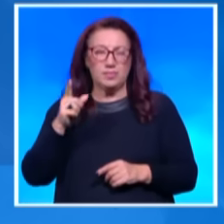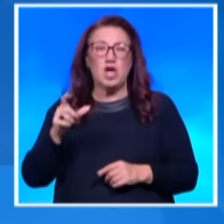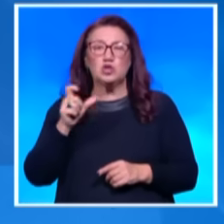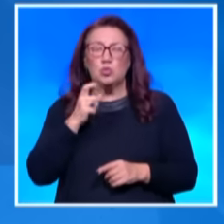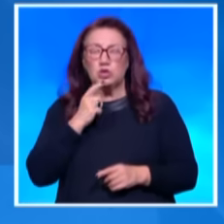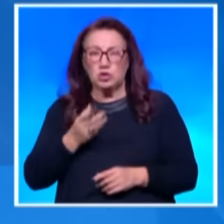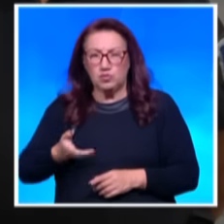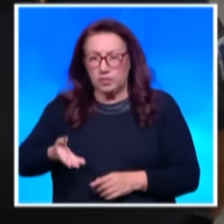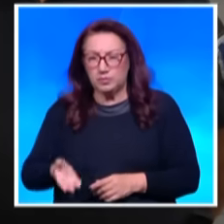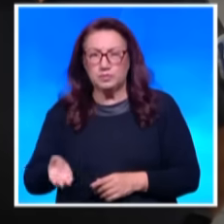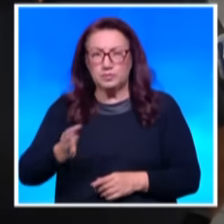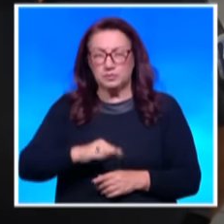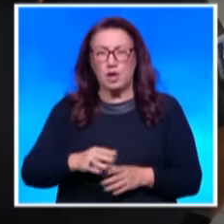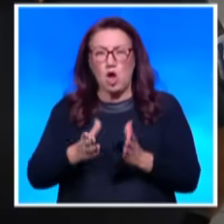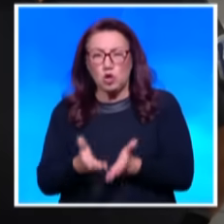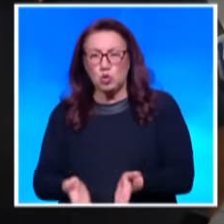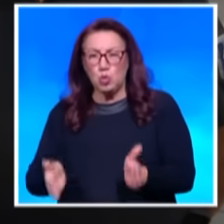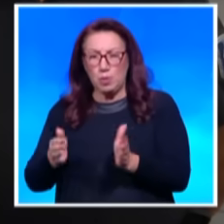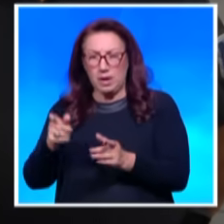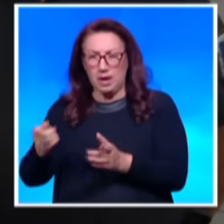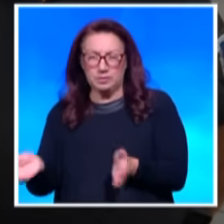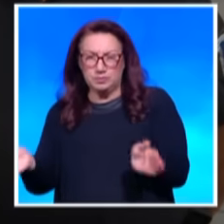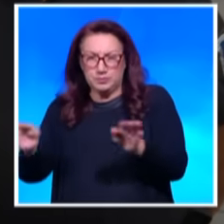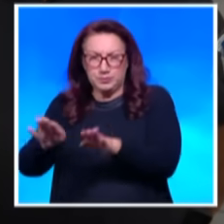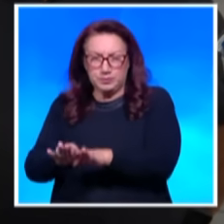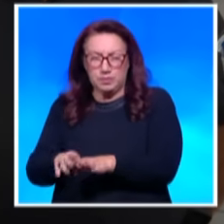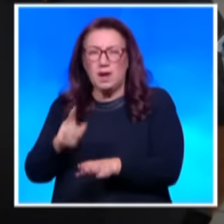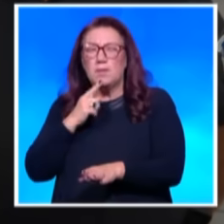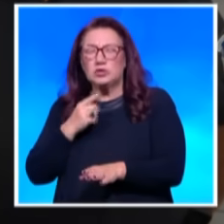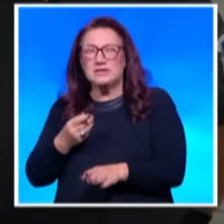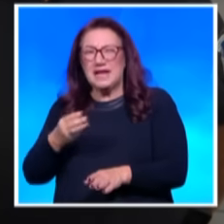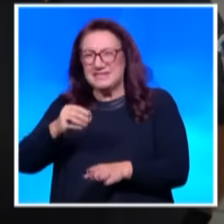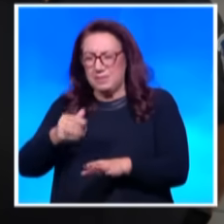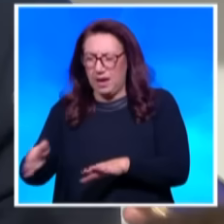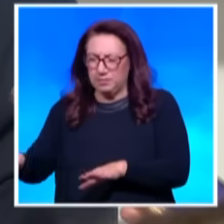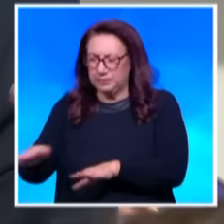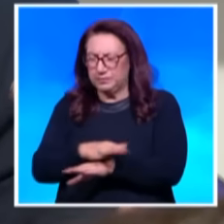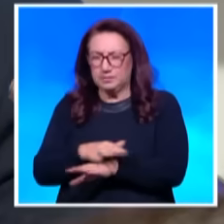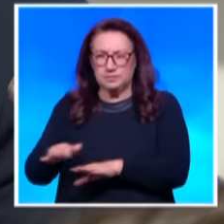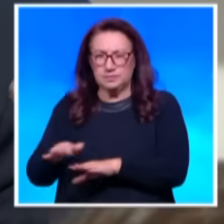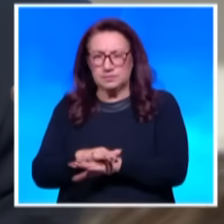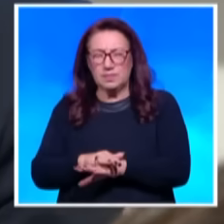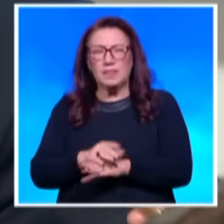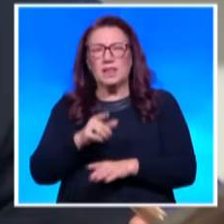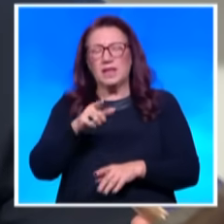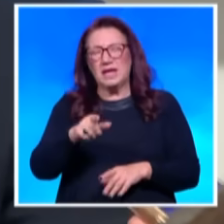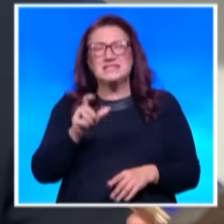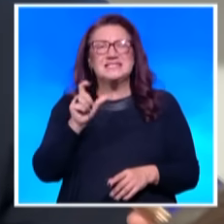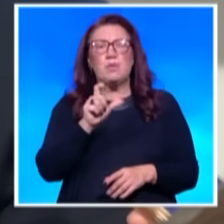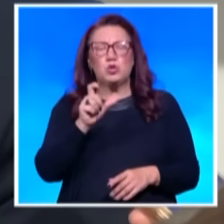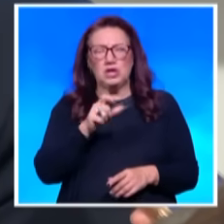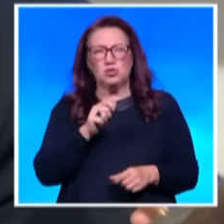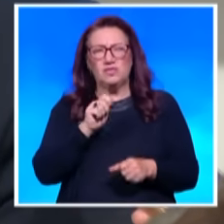земята, където са заровени, след което е прикрил изкопите. Пълни самопризнания и напълно